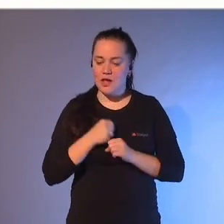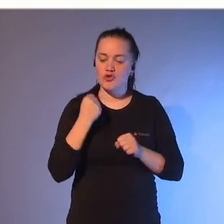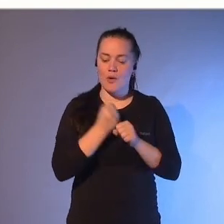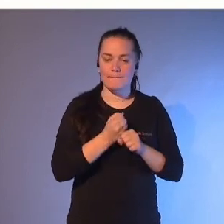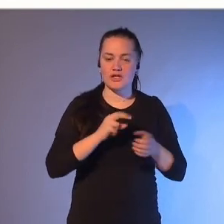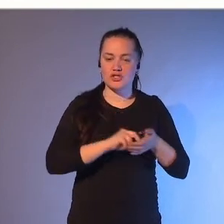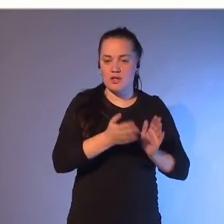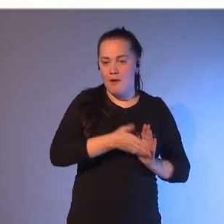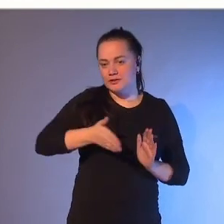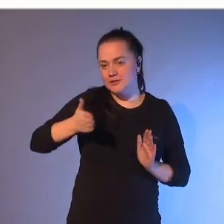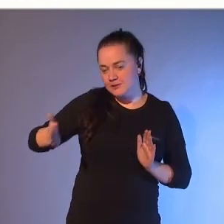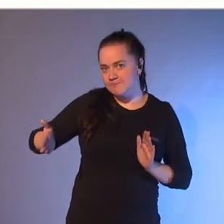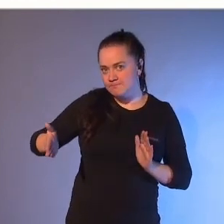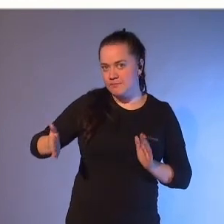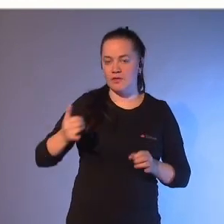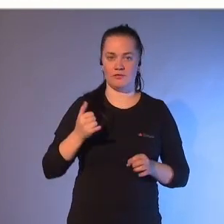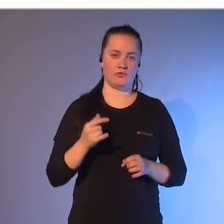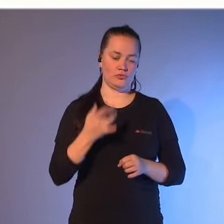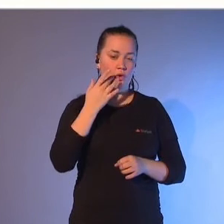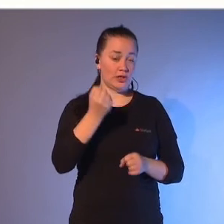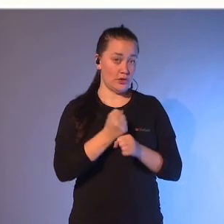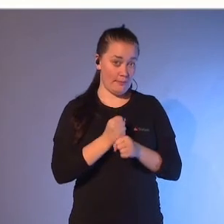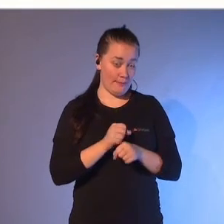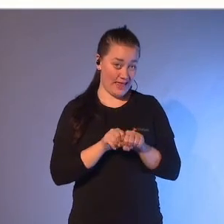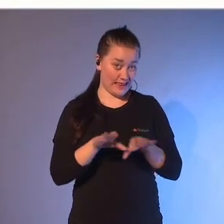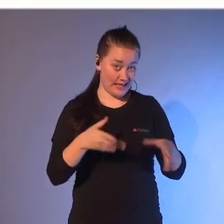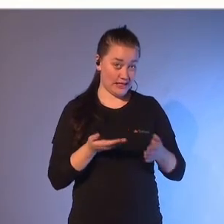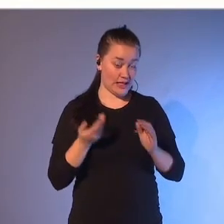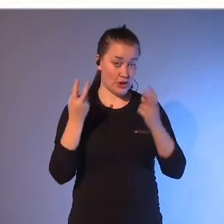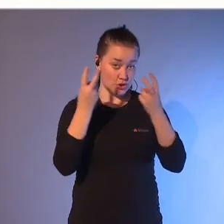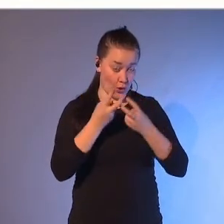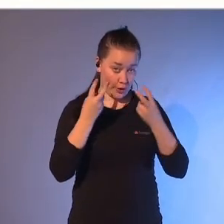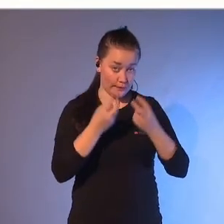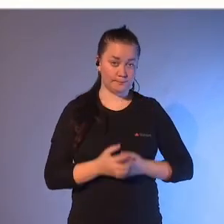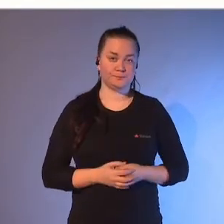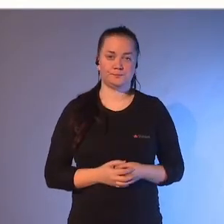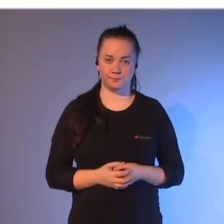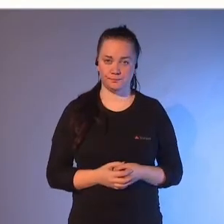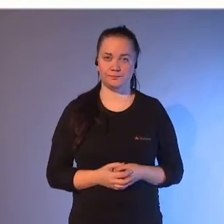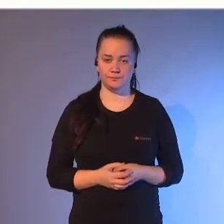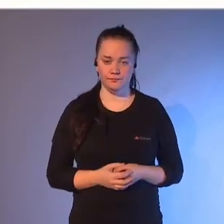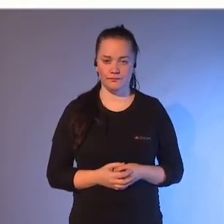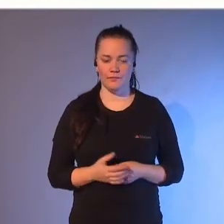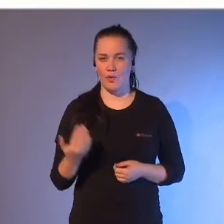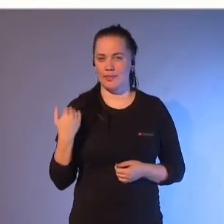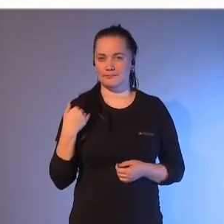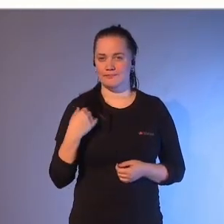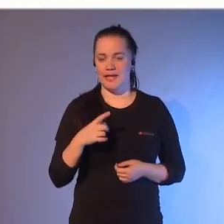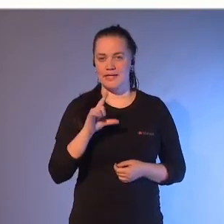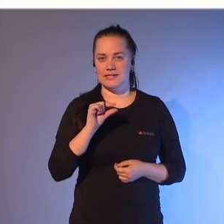systematisk i måten å jobbe med nettsøk på. Og den smilstudien til